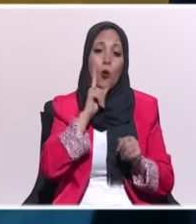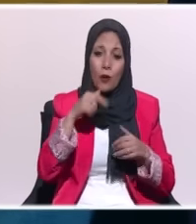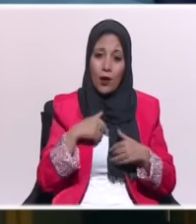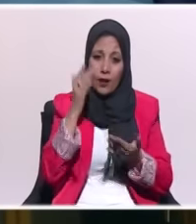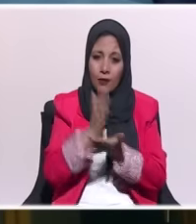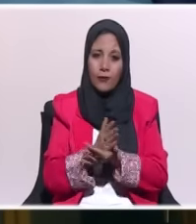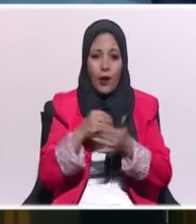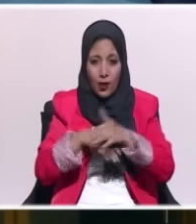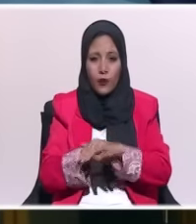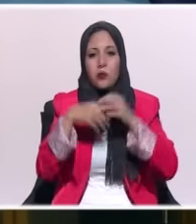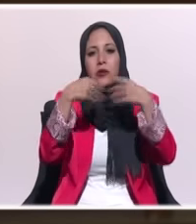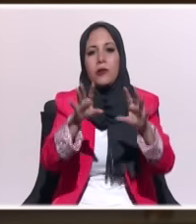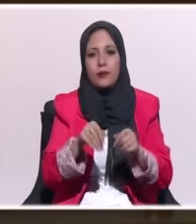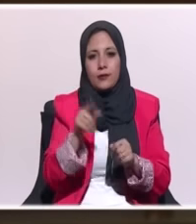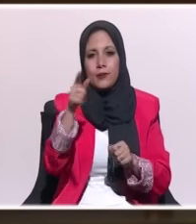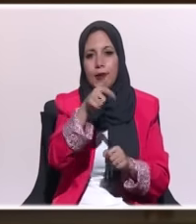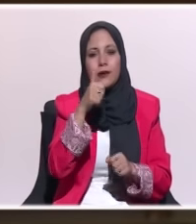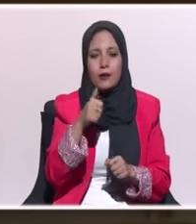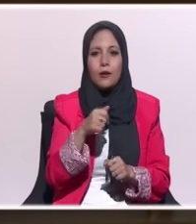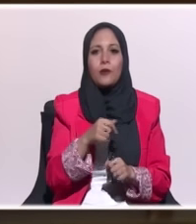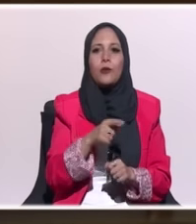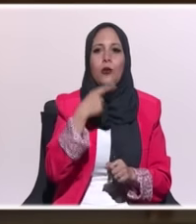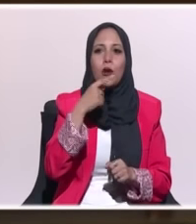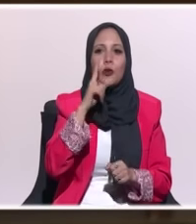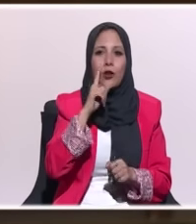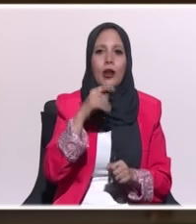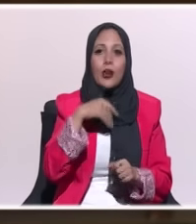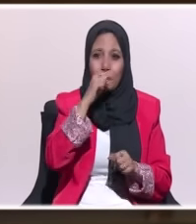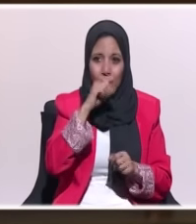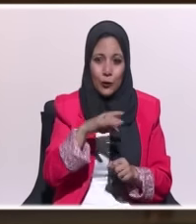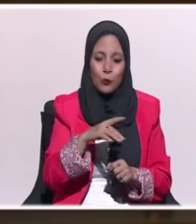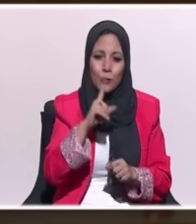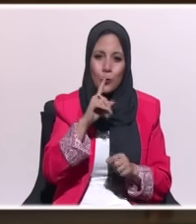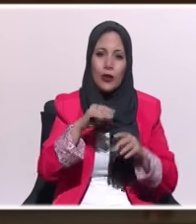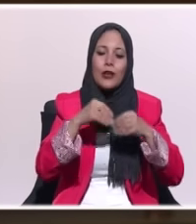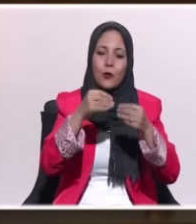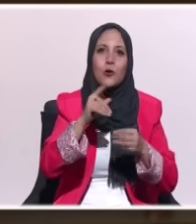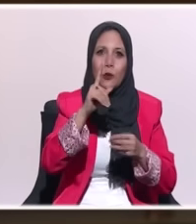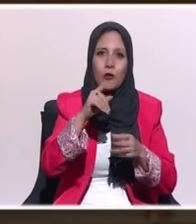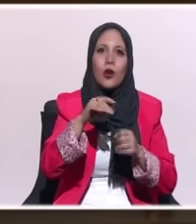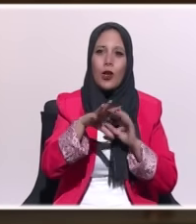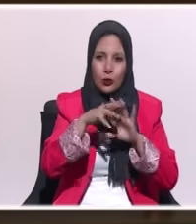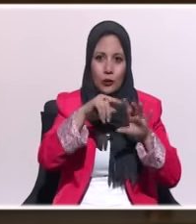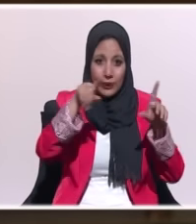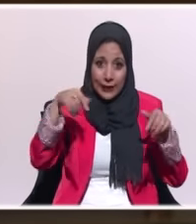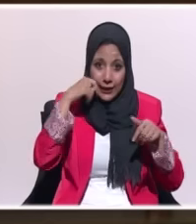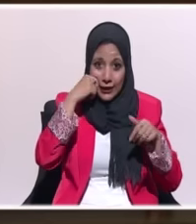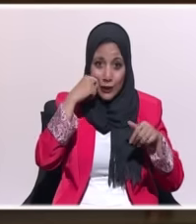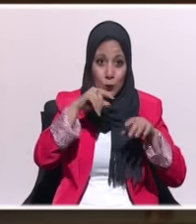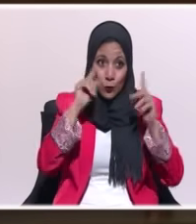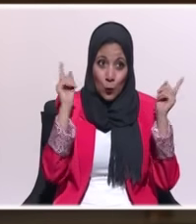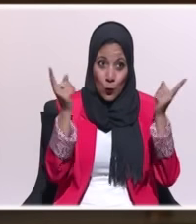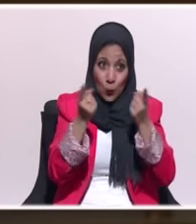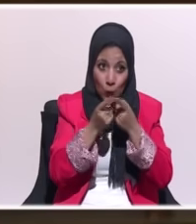شالت وهي اللي ربت. اوعدك ان انا هكرمها ان شاء الله في عيد الام وهنطالب بتكريمها في عيد الام لان صحيح هي ما